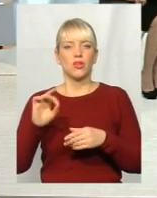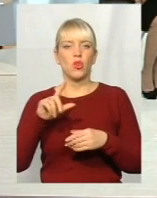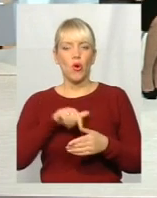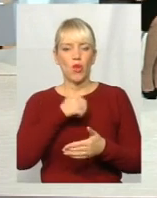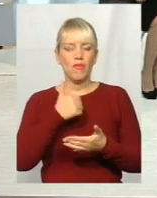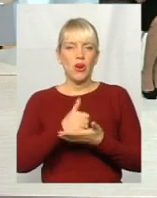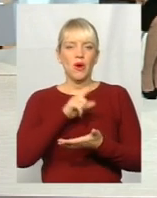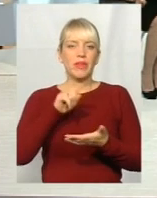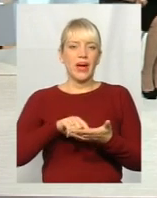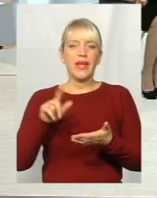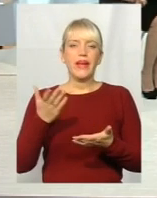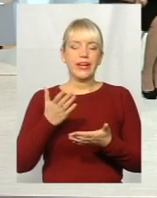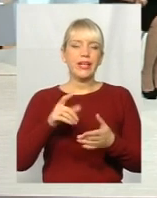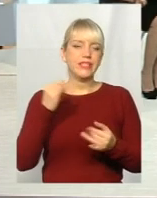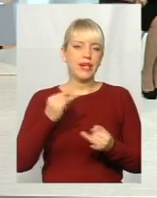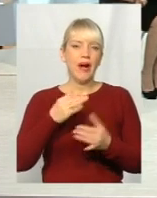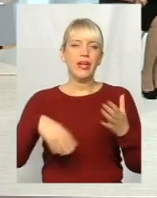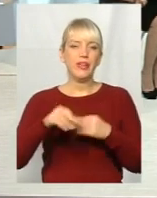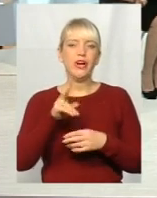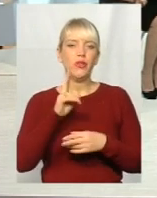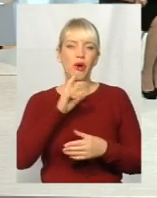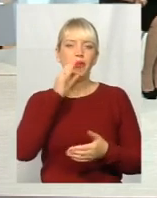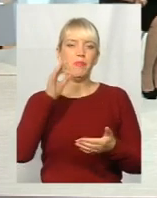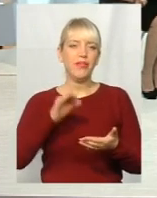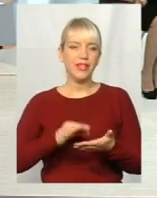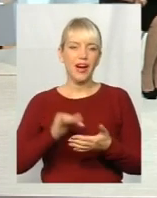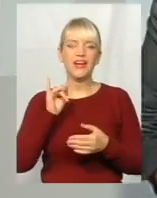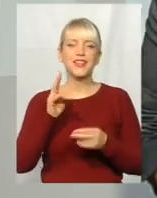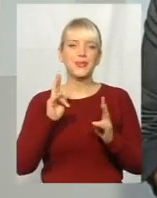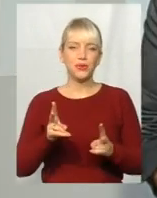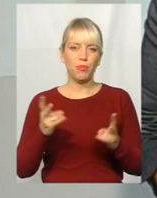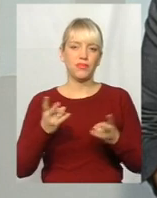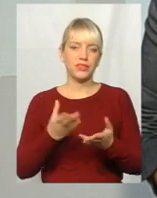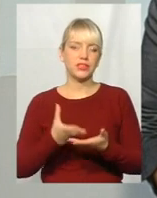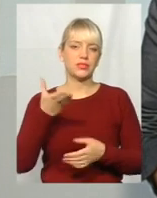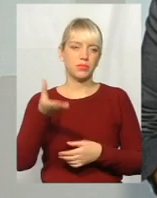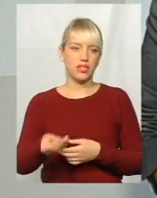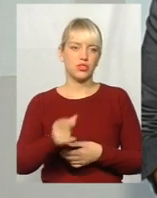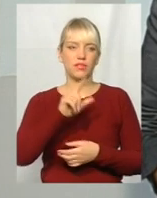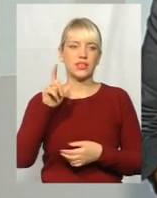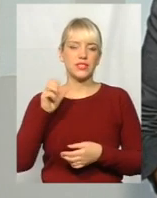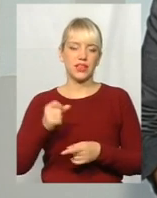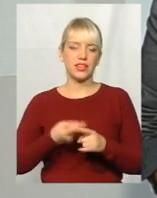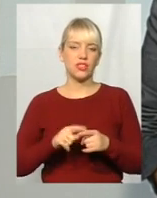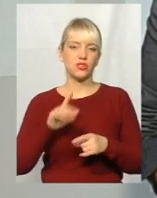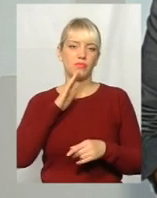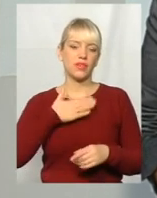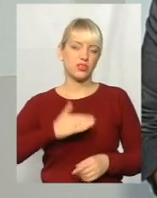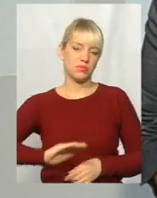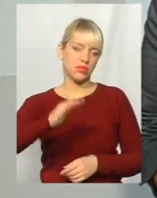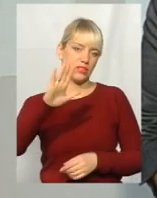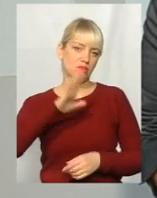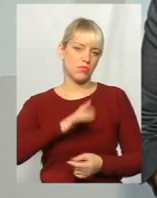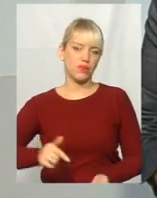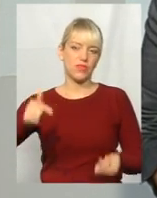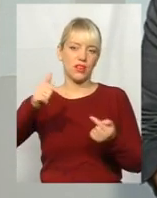цікавить всіх. Отож, хто ж все ж таки відповідає? І хто ж має сплачувати за те, щоб наші під'їзди були у